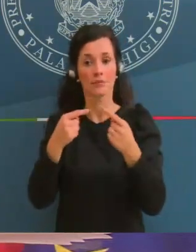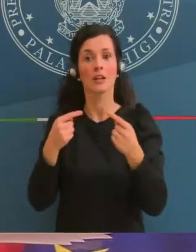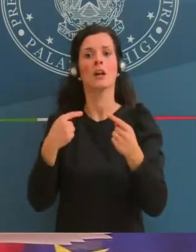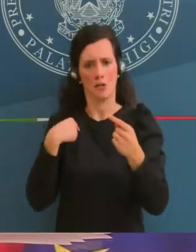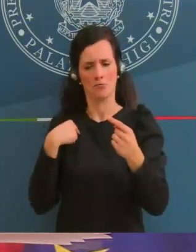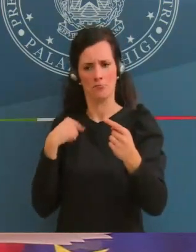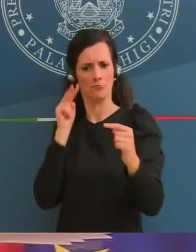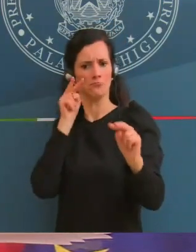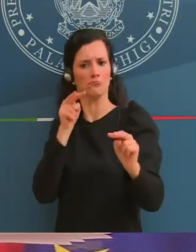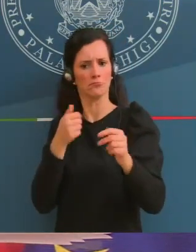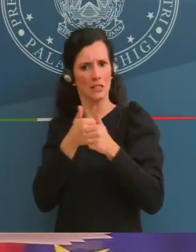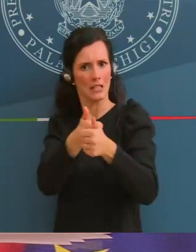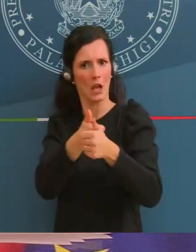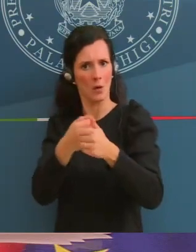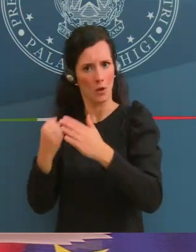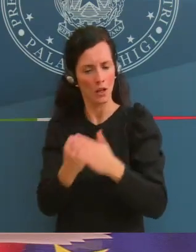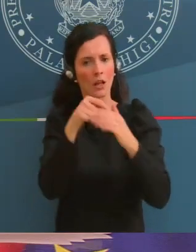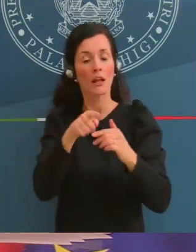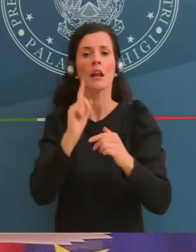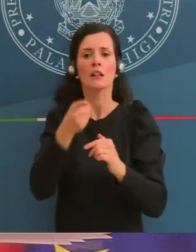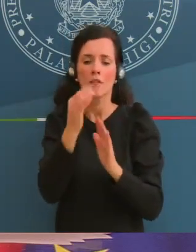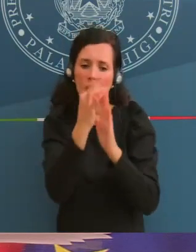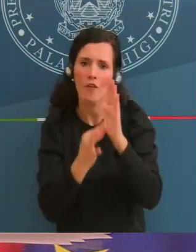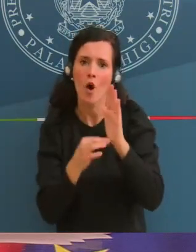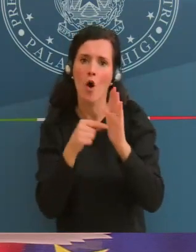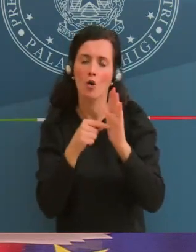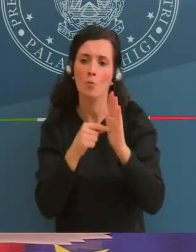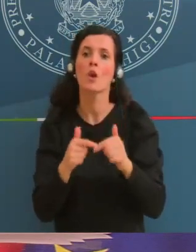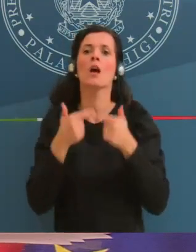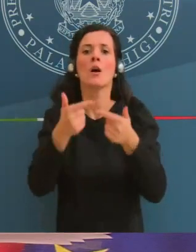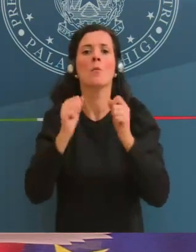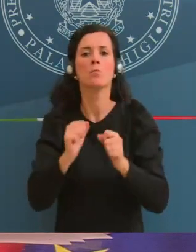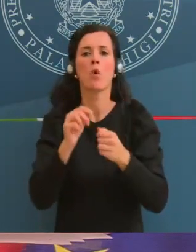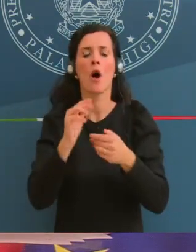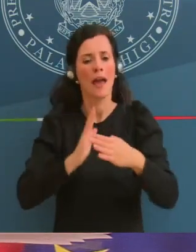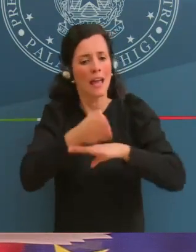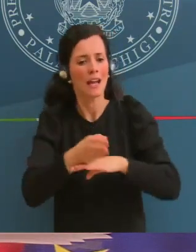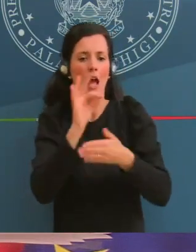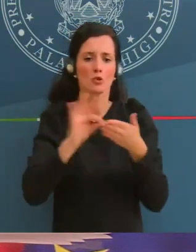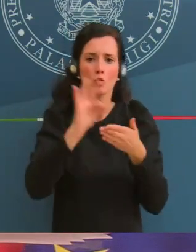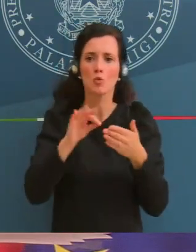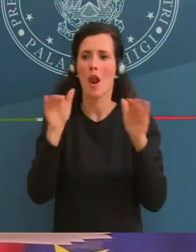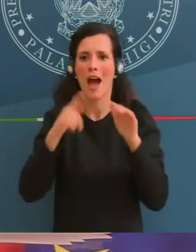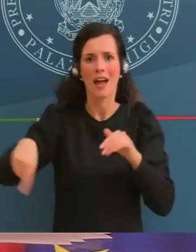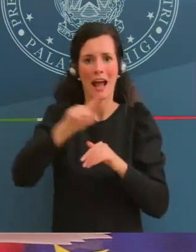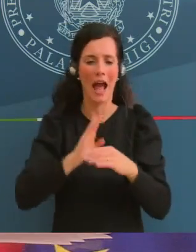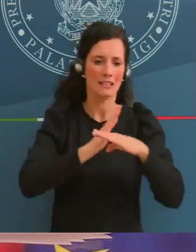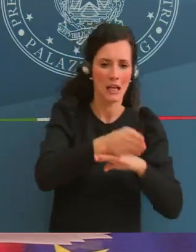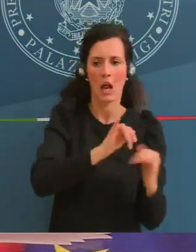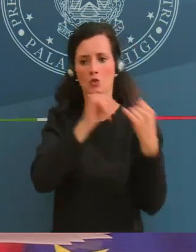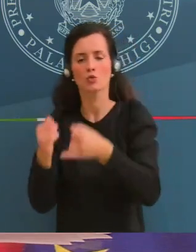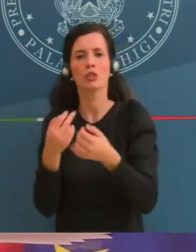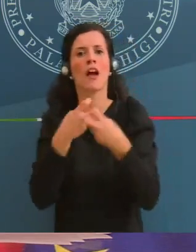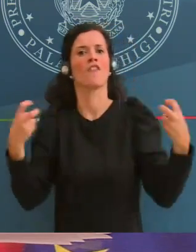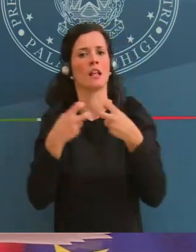coniugando tutto questo comparto trasporti per una misura realmente efficace che garantisca tutti ci lavoreremo in